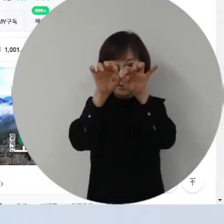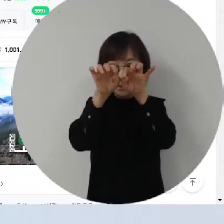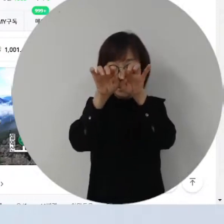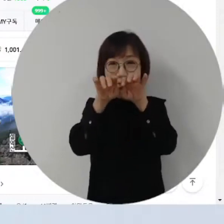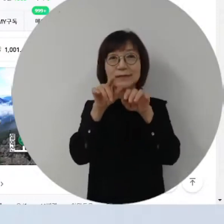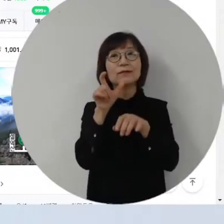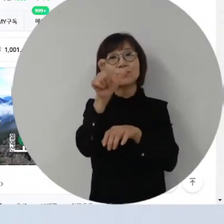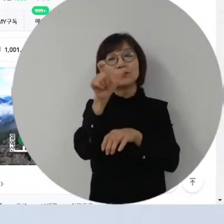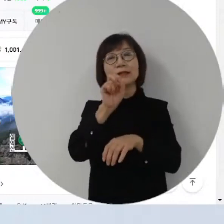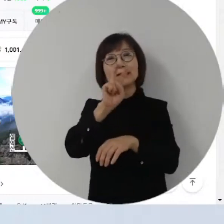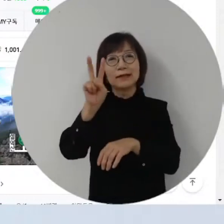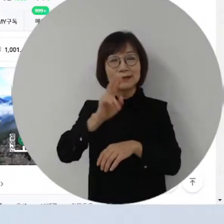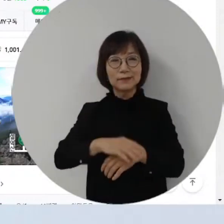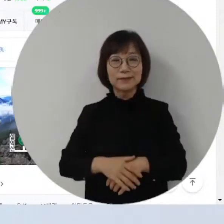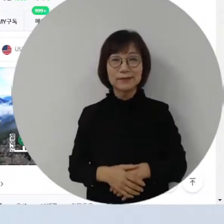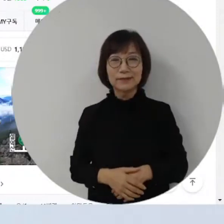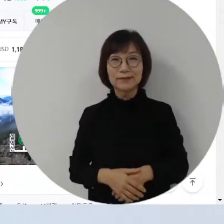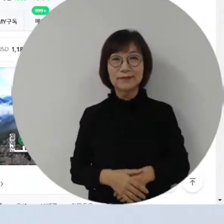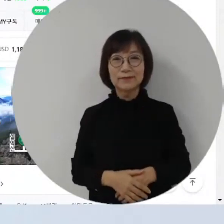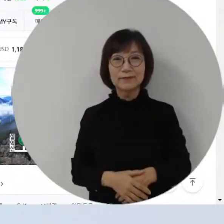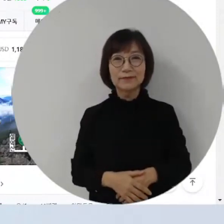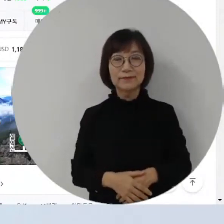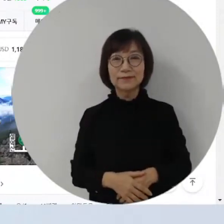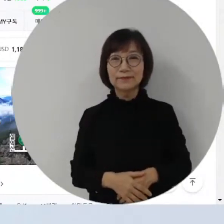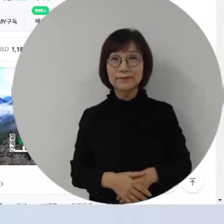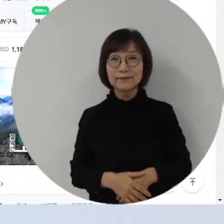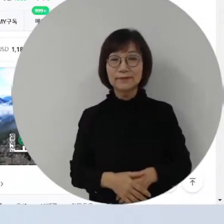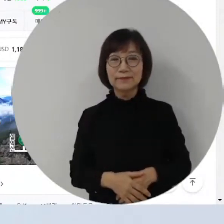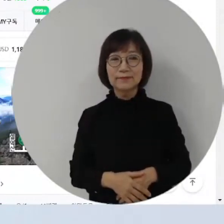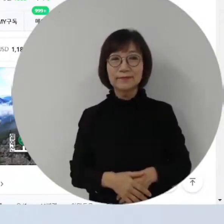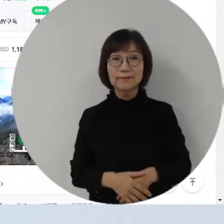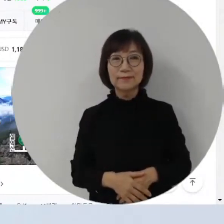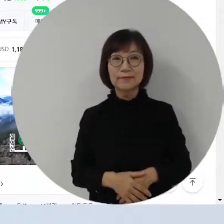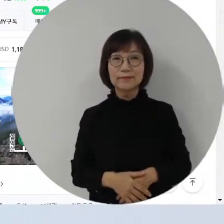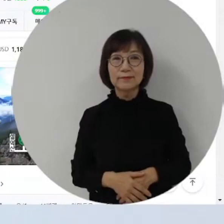요거를 북마크 추가해 보도록 할게요.